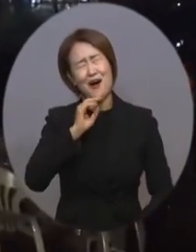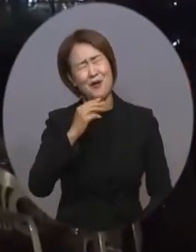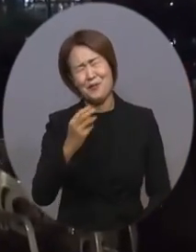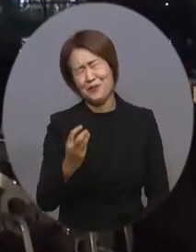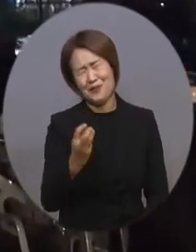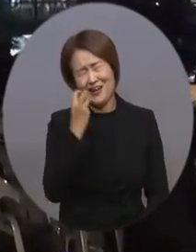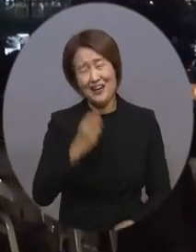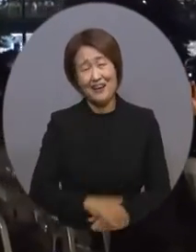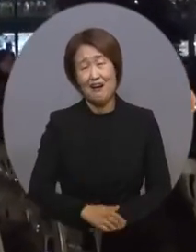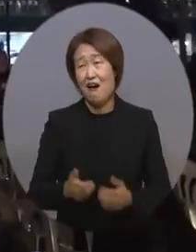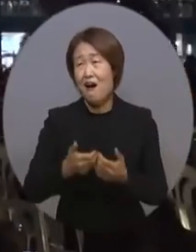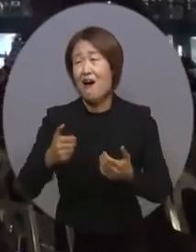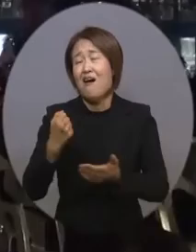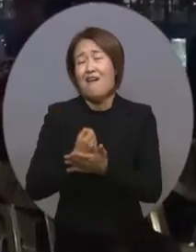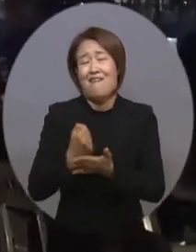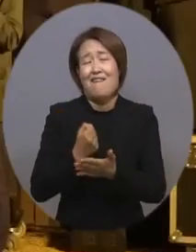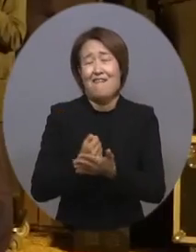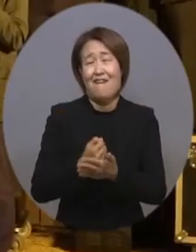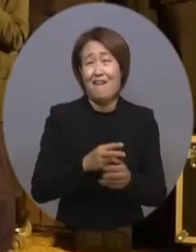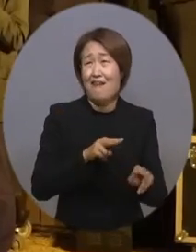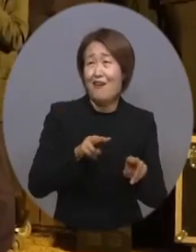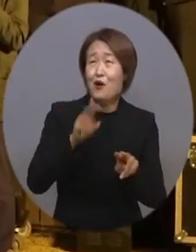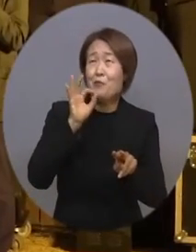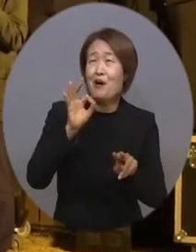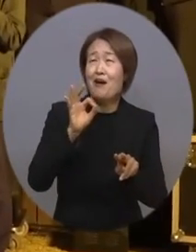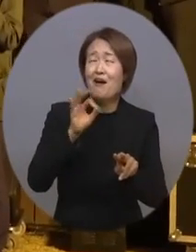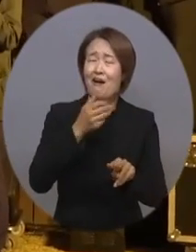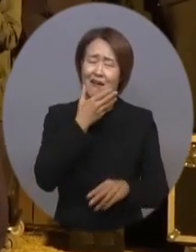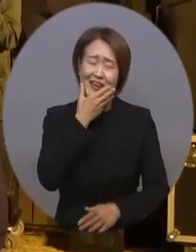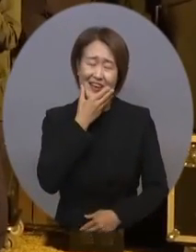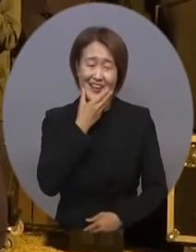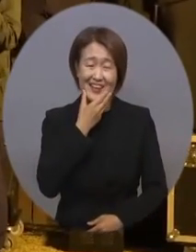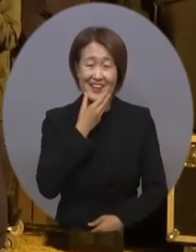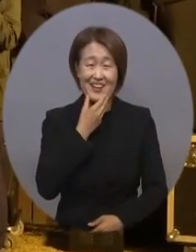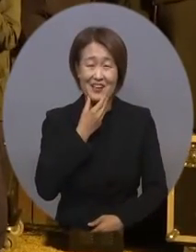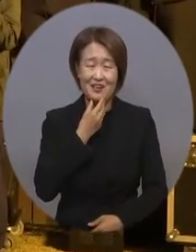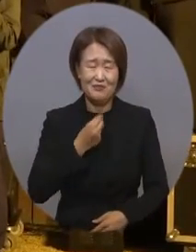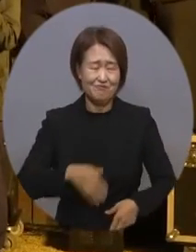마음과 함께 행복한 마음이 초대받은 이들의 가슴에